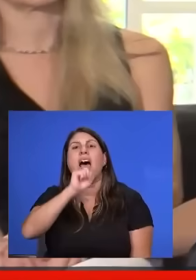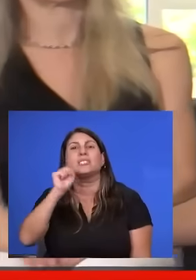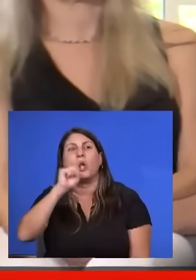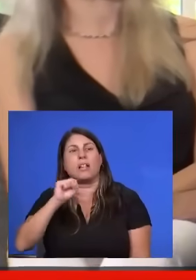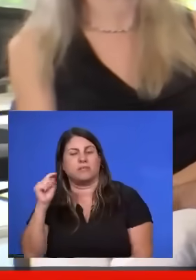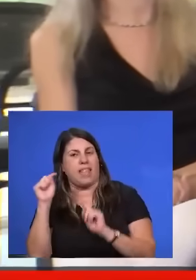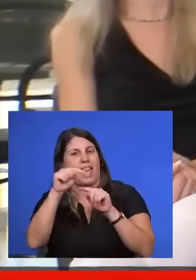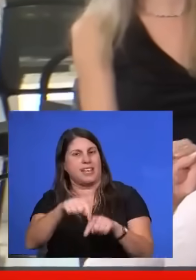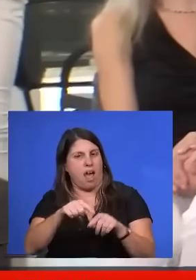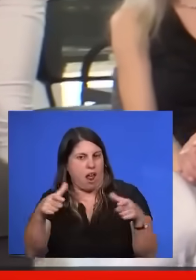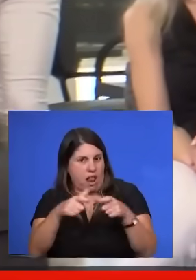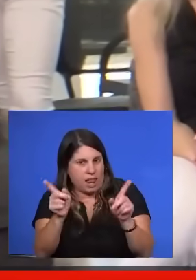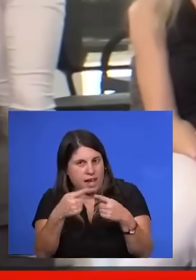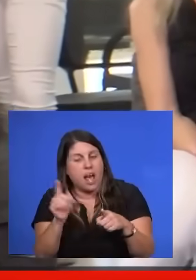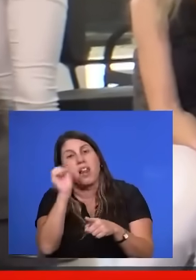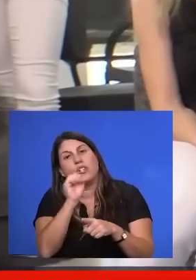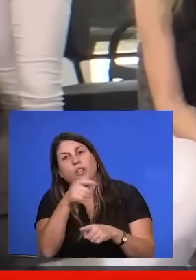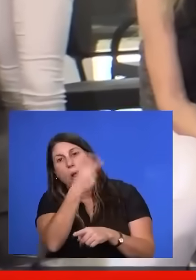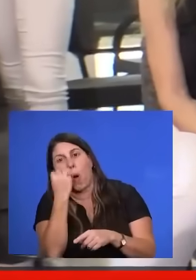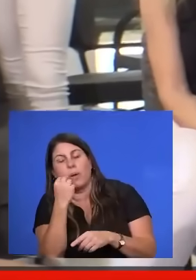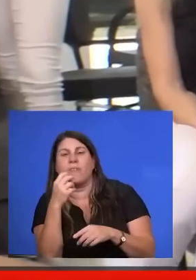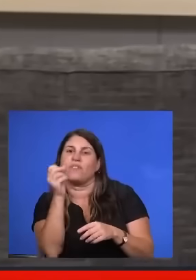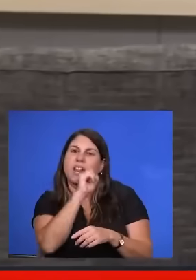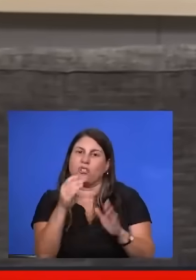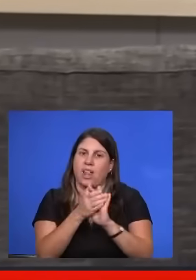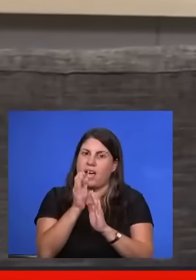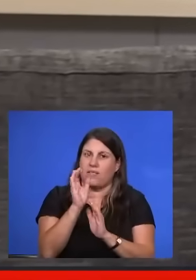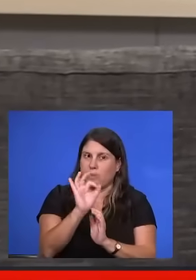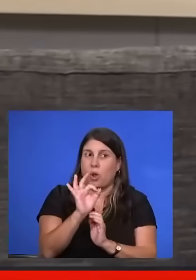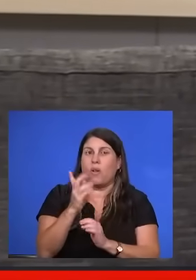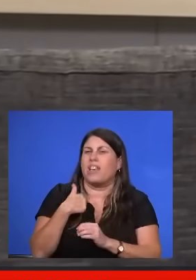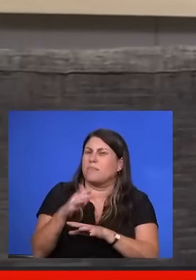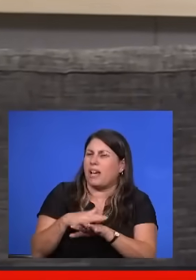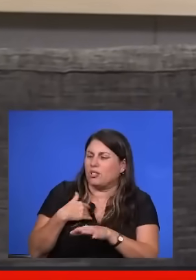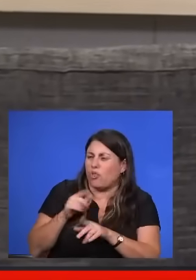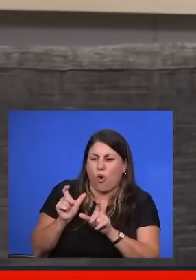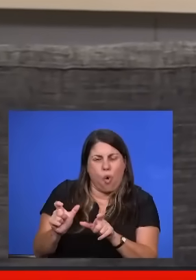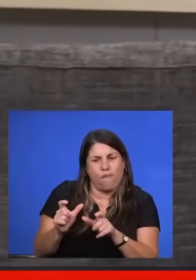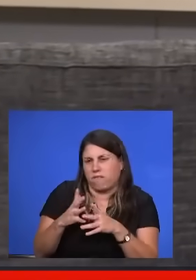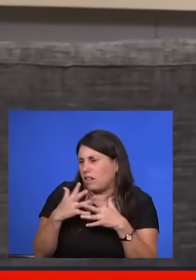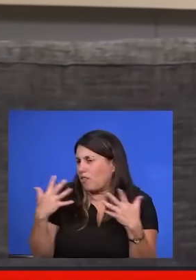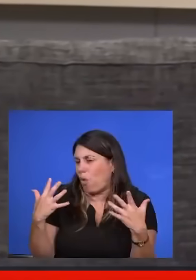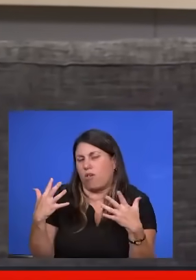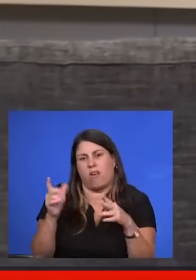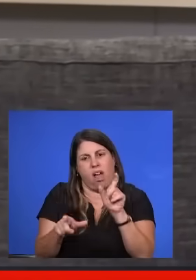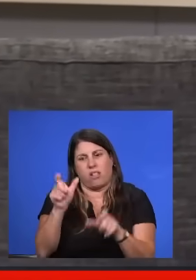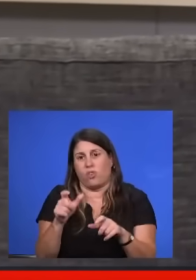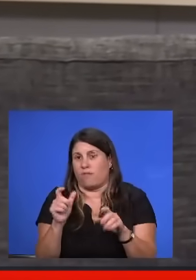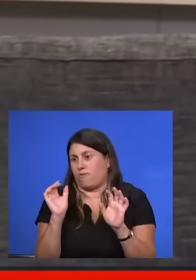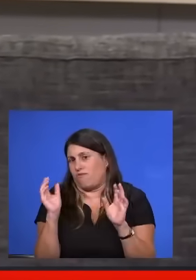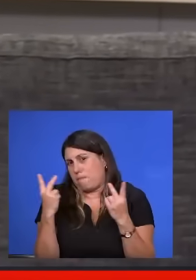ולחבריו. אני מרגיש שאני בחוב גדול כלפי כל האנשים האלה, וזה בטח אופק, הוא אחד מהם, בסוף כולנו.